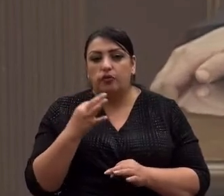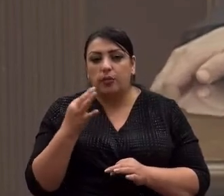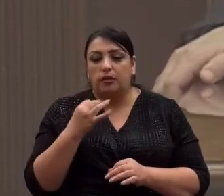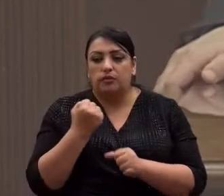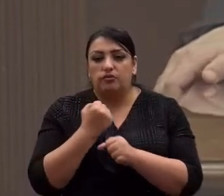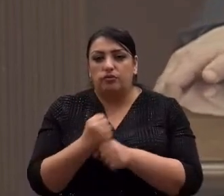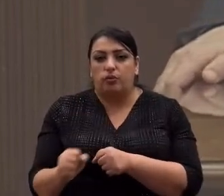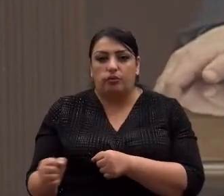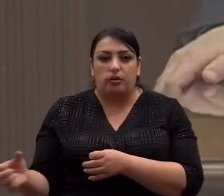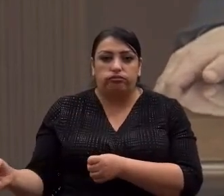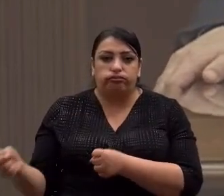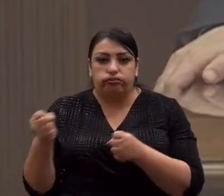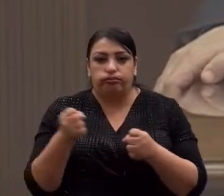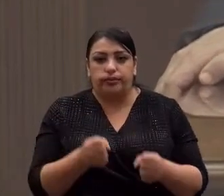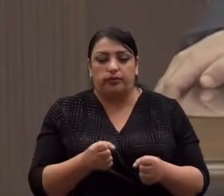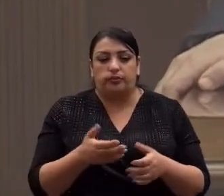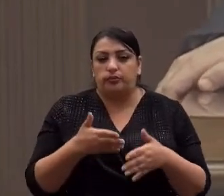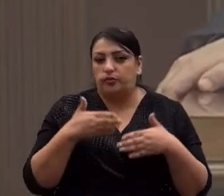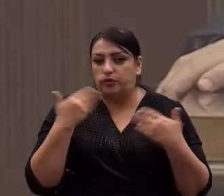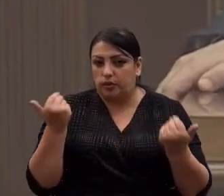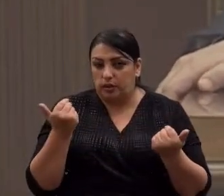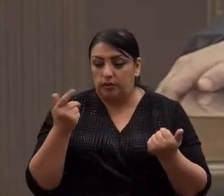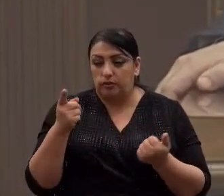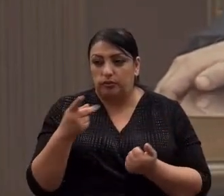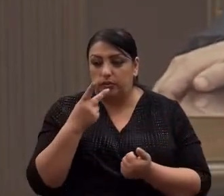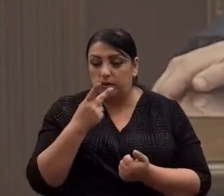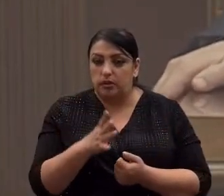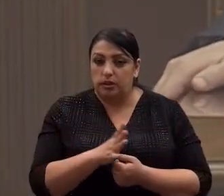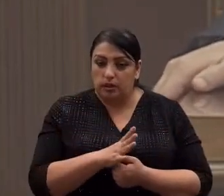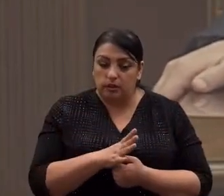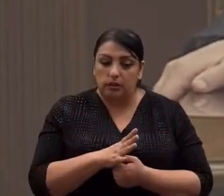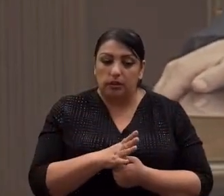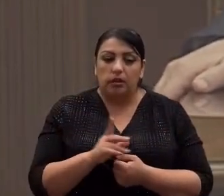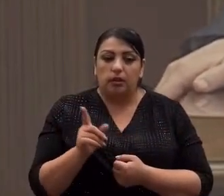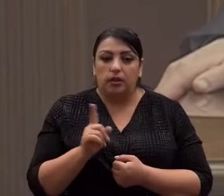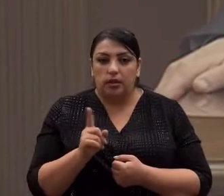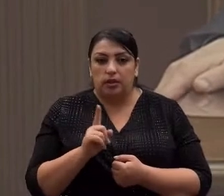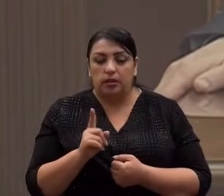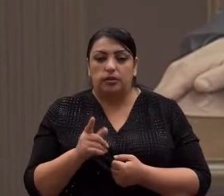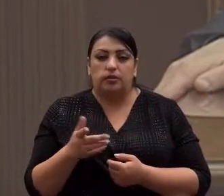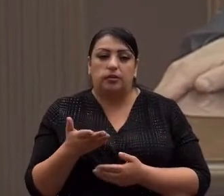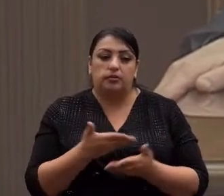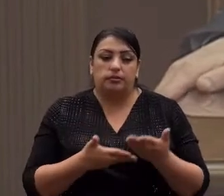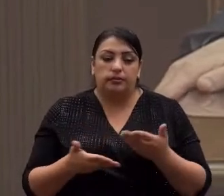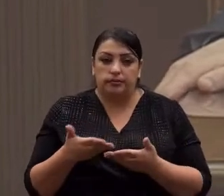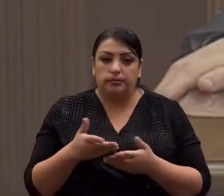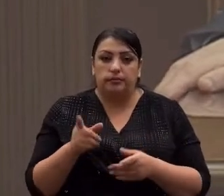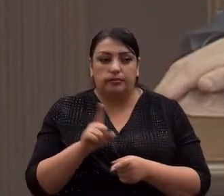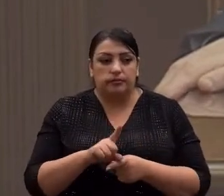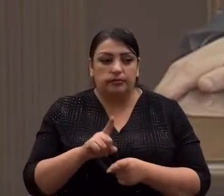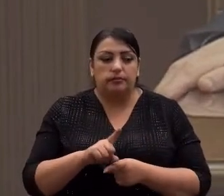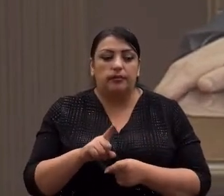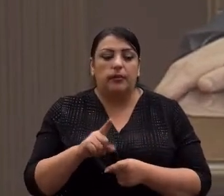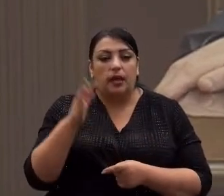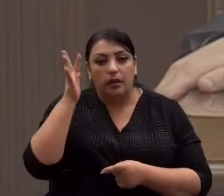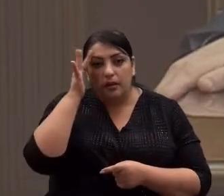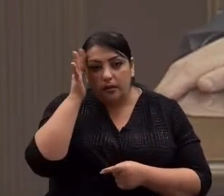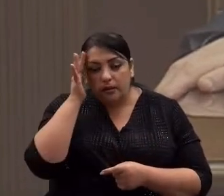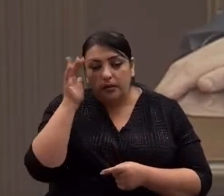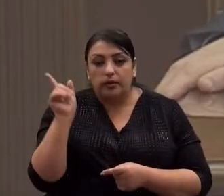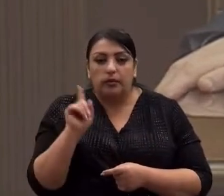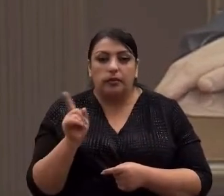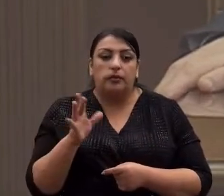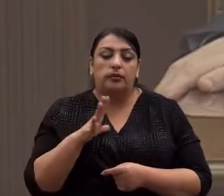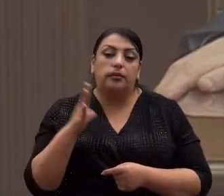ենթարկվել, խնդրեմ, դուք տեսաք, թե ինչ մթնոլորտ էր և սա միտված էր նաև այն նպատակներին, որի մասին հնչել